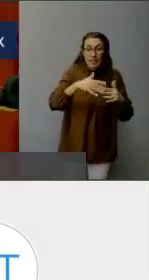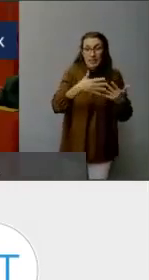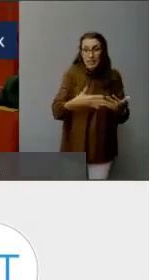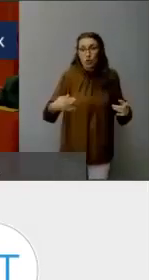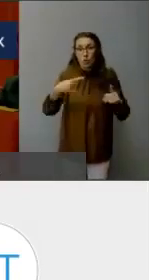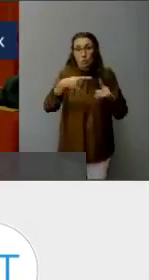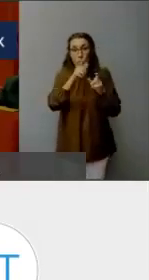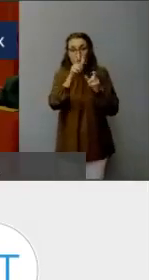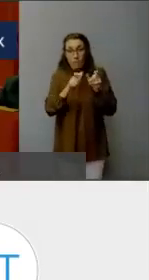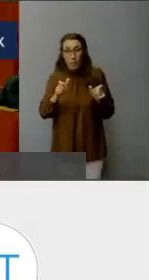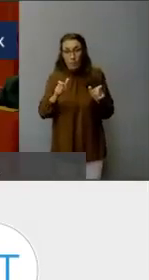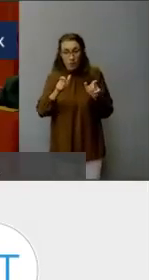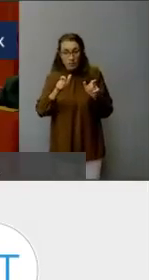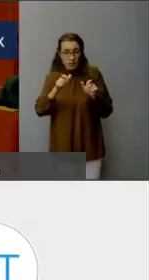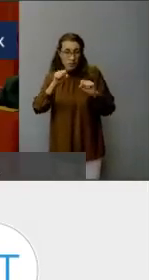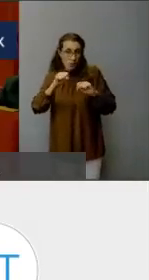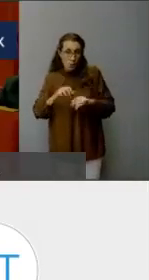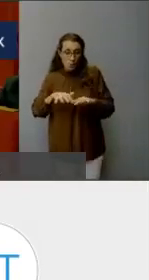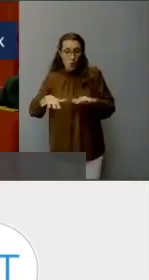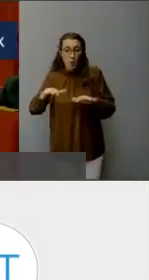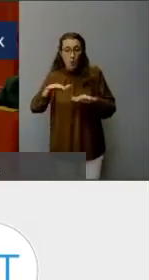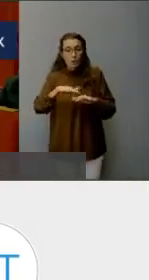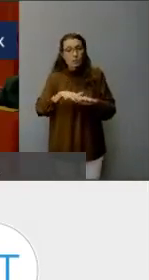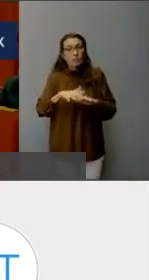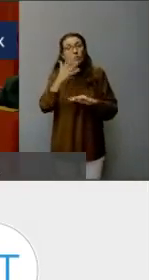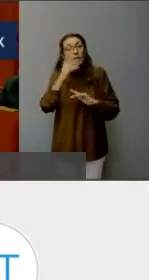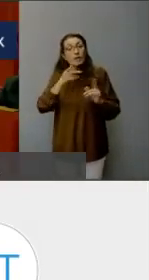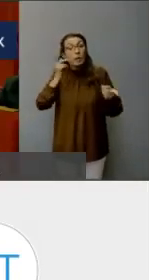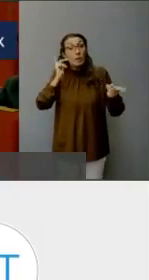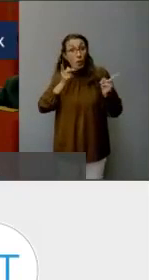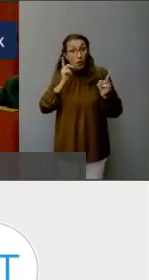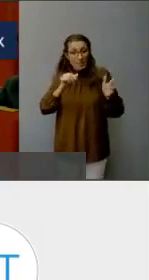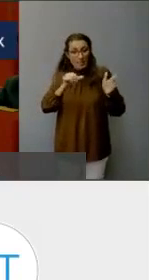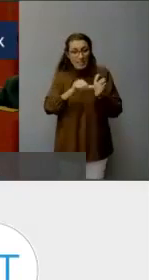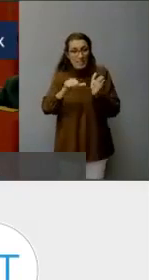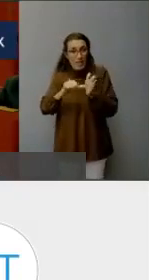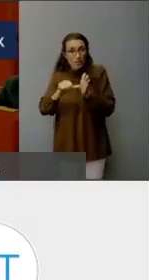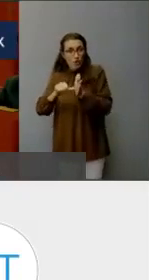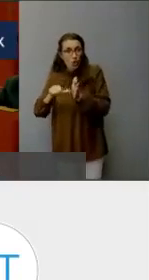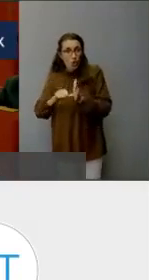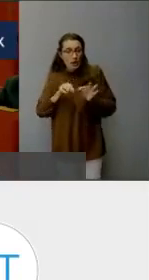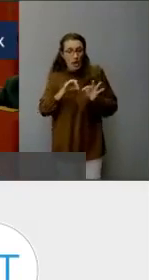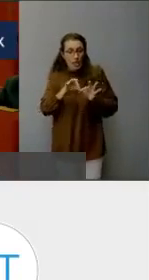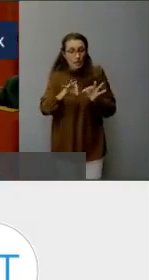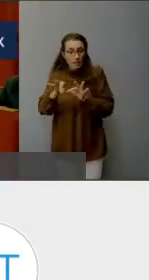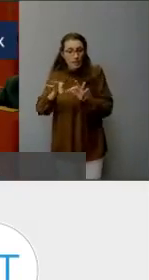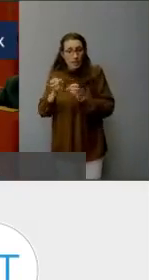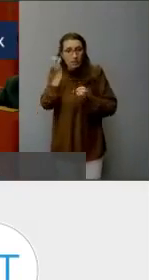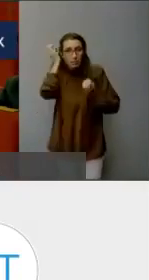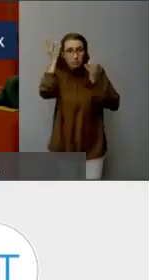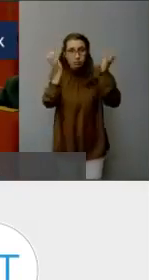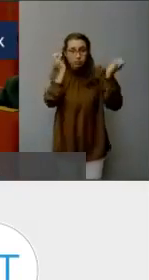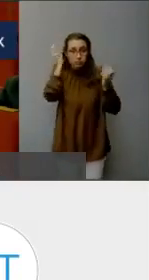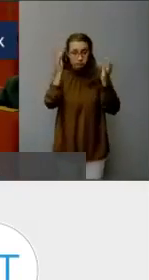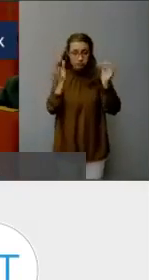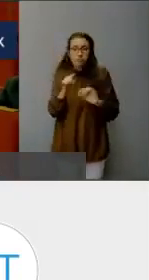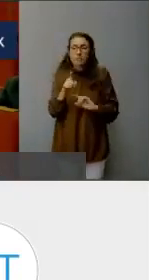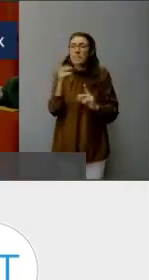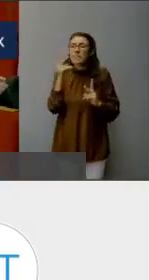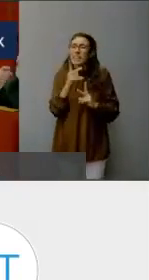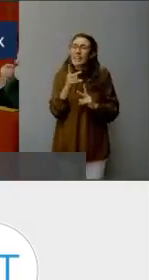realizzando diverse politiche settoriali di riferimento addirittura con l'estensione